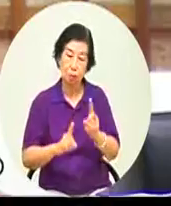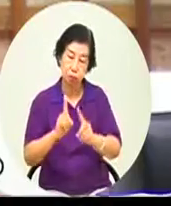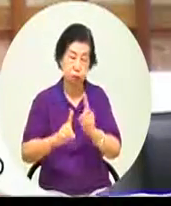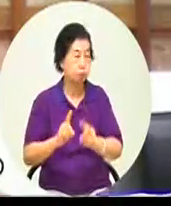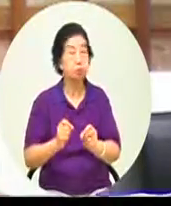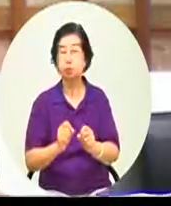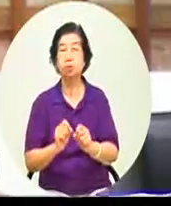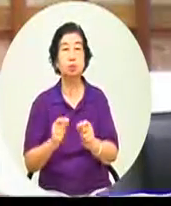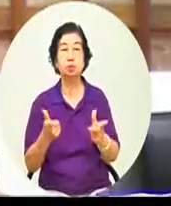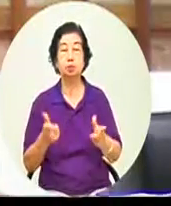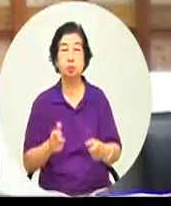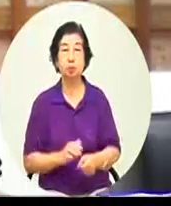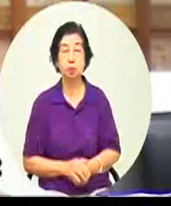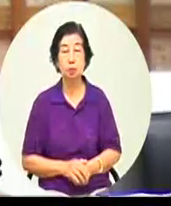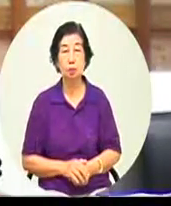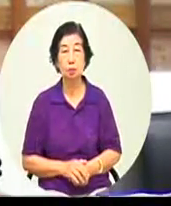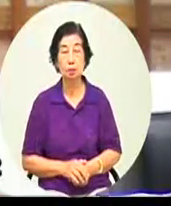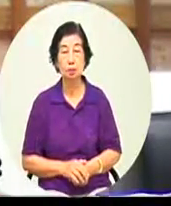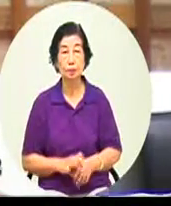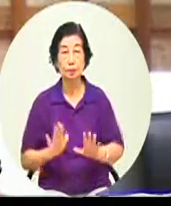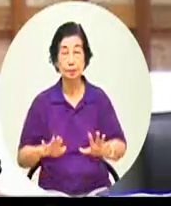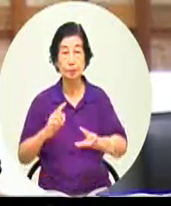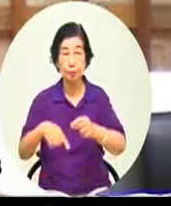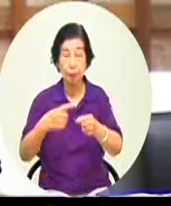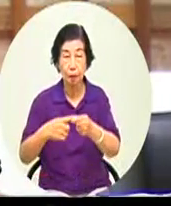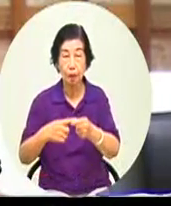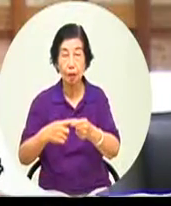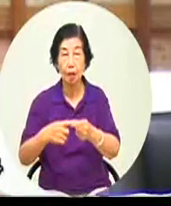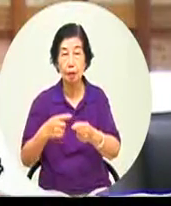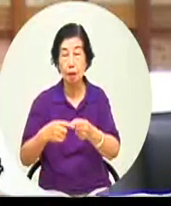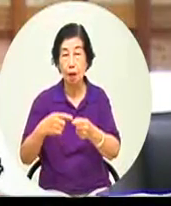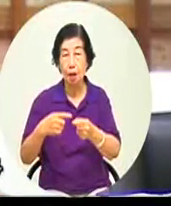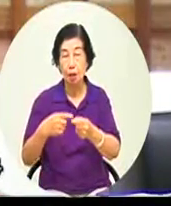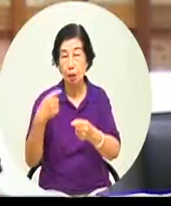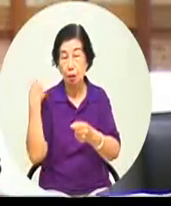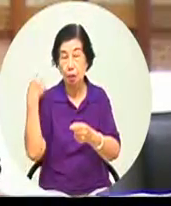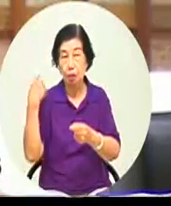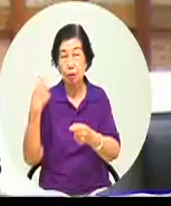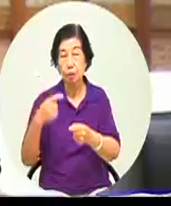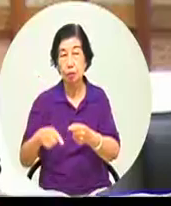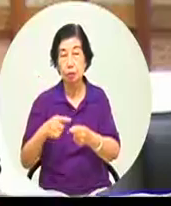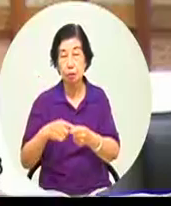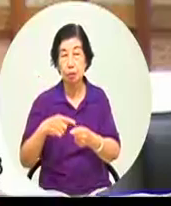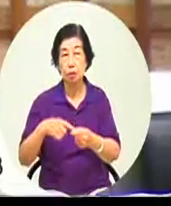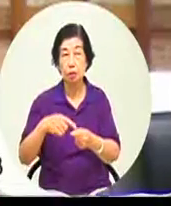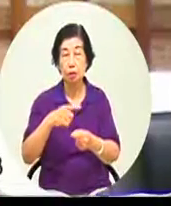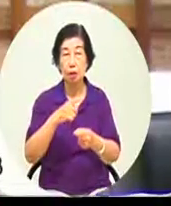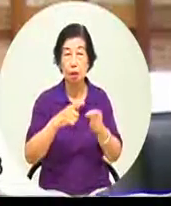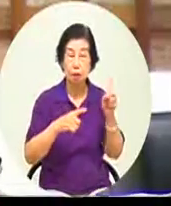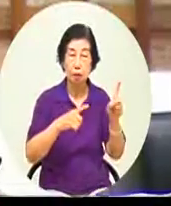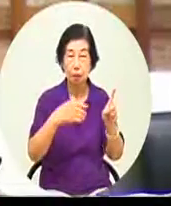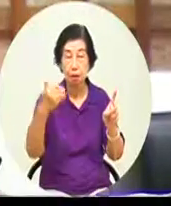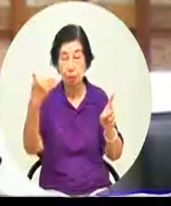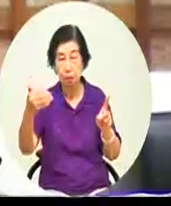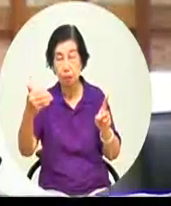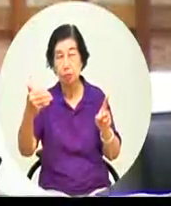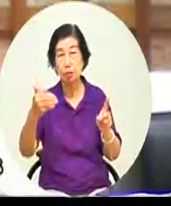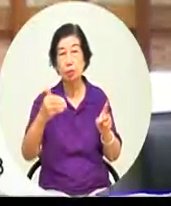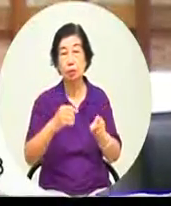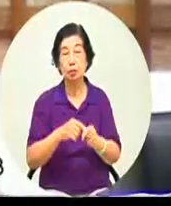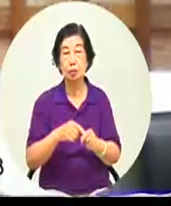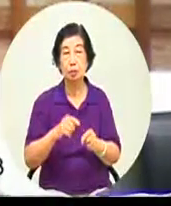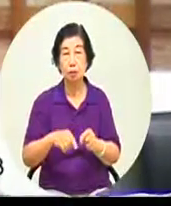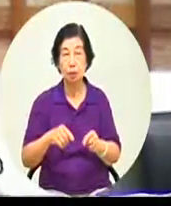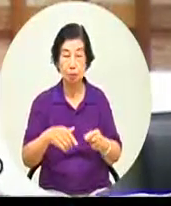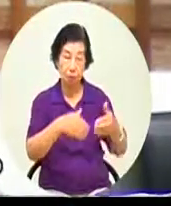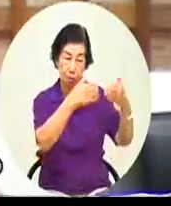再请教你一下，我们今年的去年的一至九月，到跟今年的一至九月，我们的整个的大陆